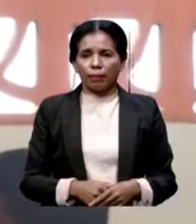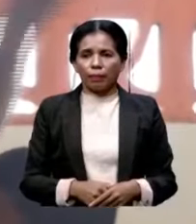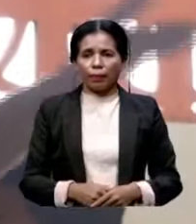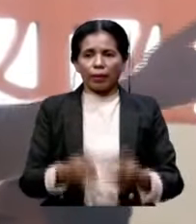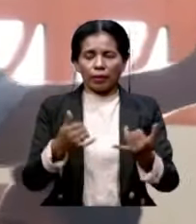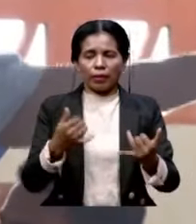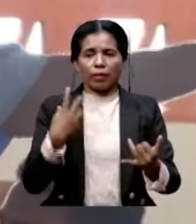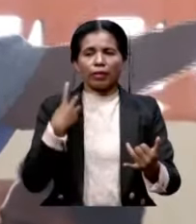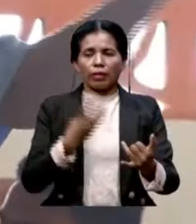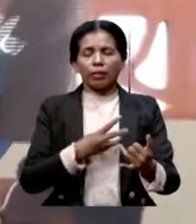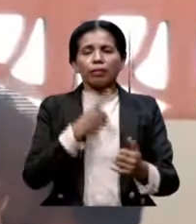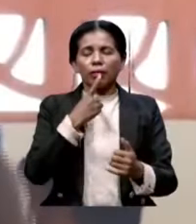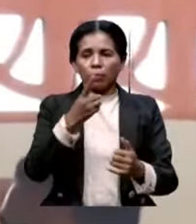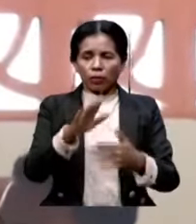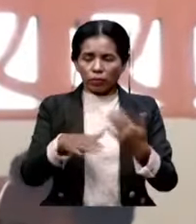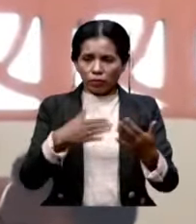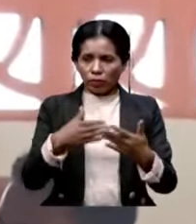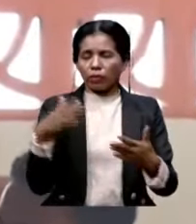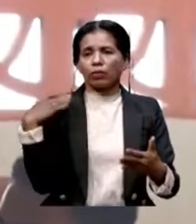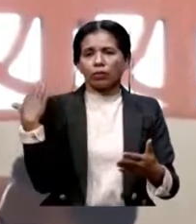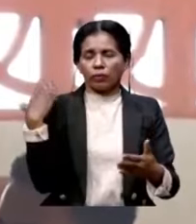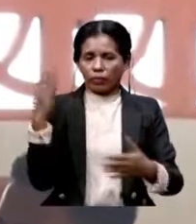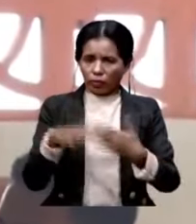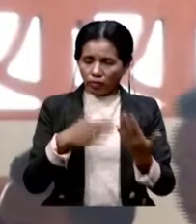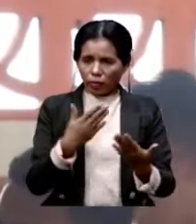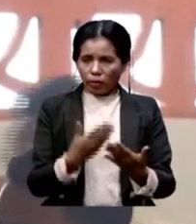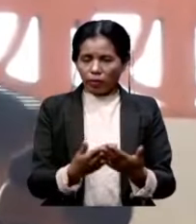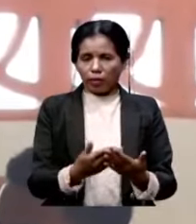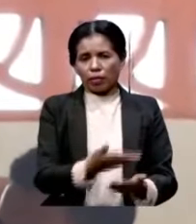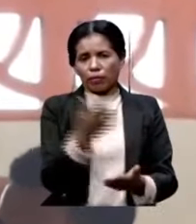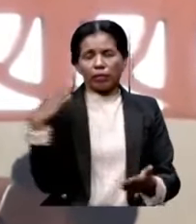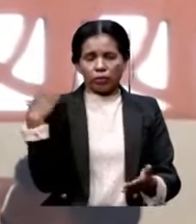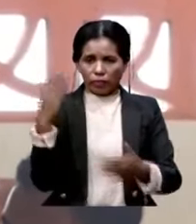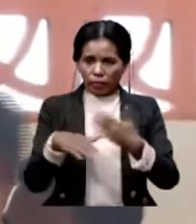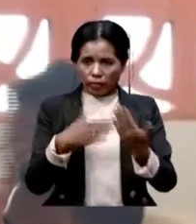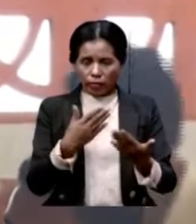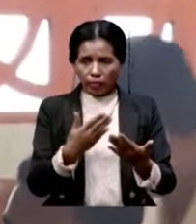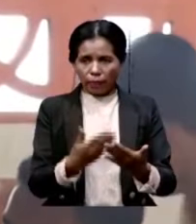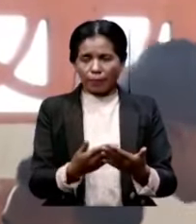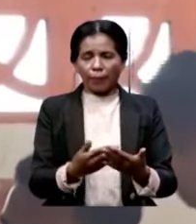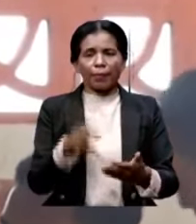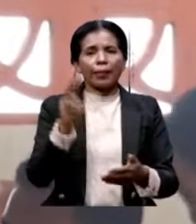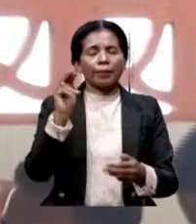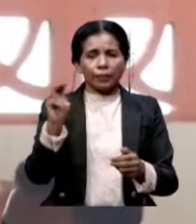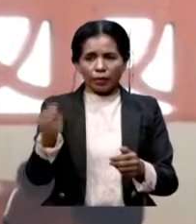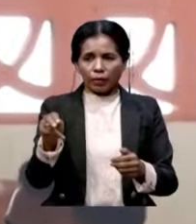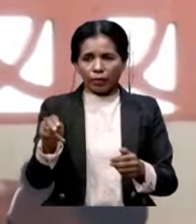Lebih berfungsi dan lebih jauh bersih. Jauh bersih ini